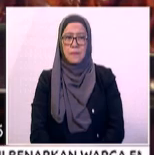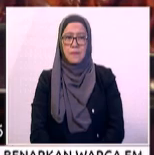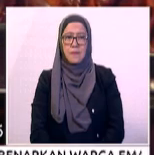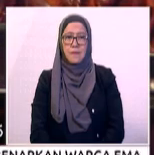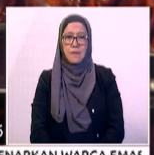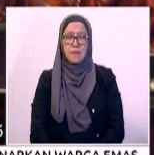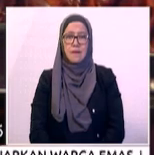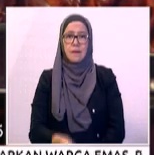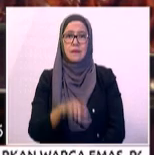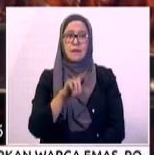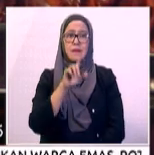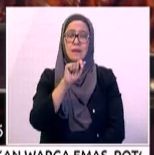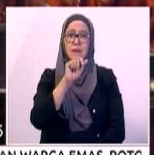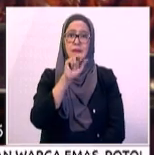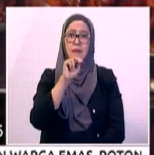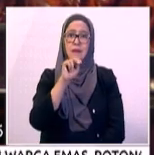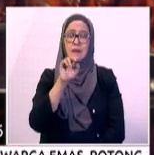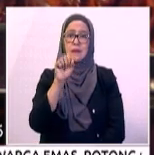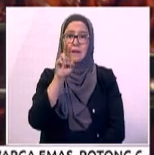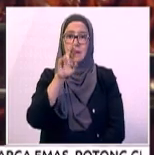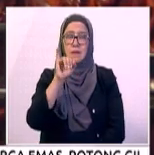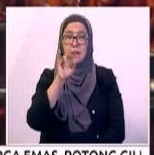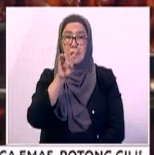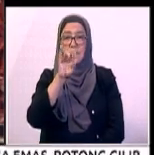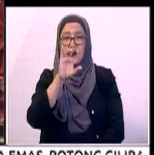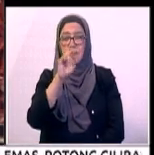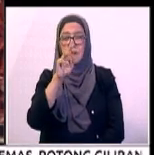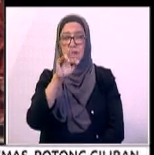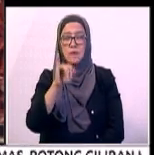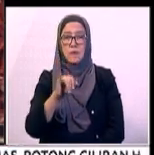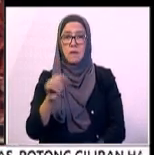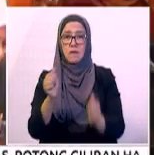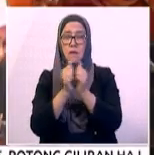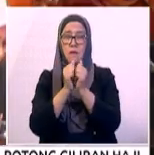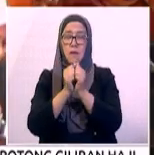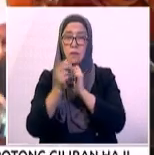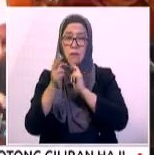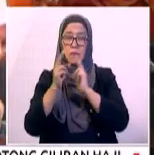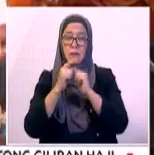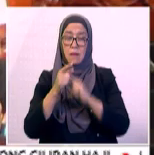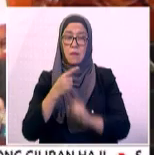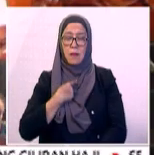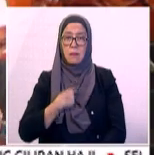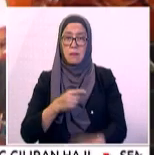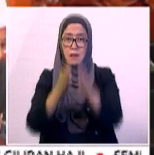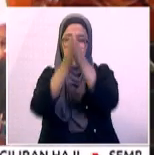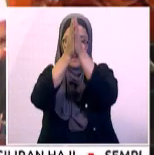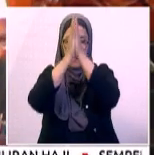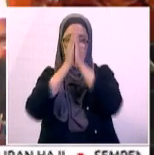Tan Sri S.A. Vignesh Warren mengakhiri ucapan dengan laungan Daulat Tuanku sebanyak 3 kali.